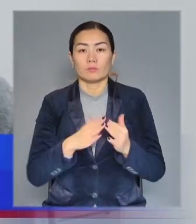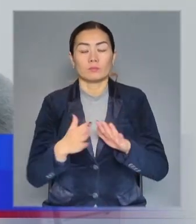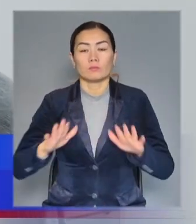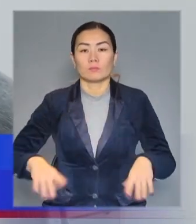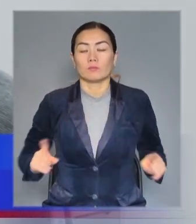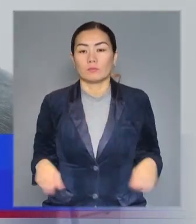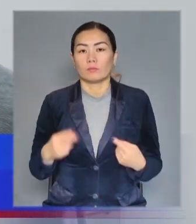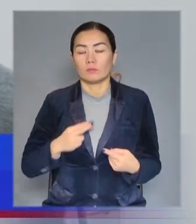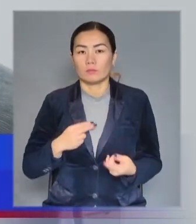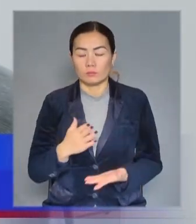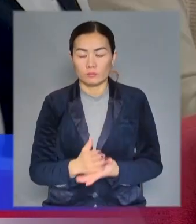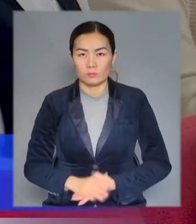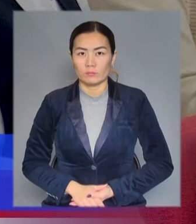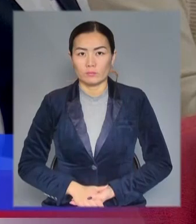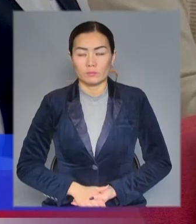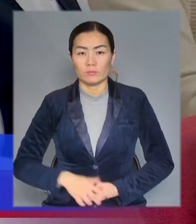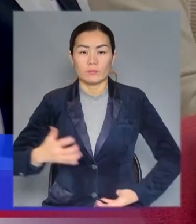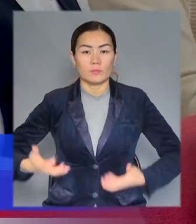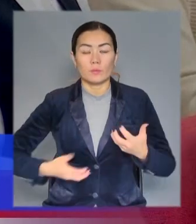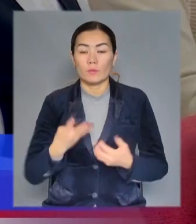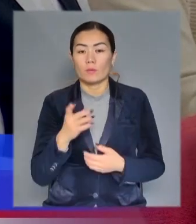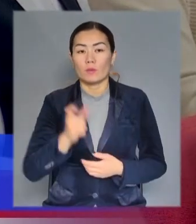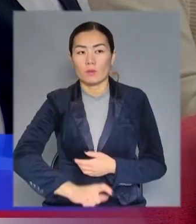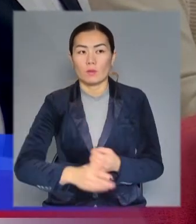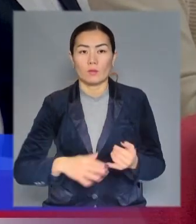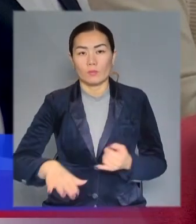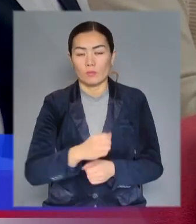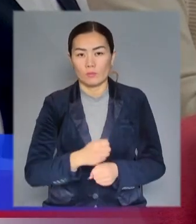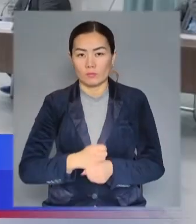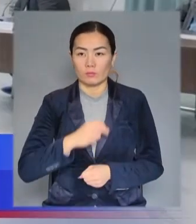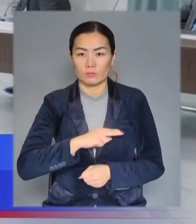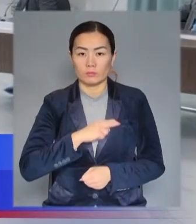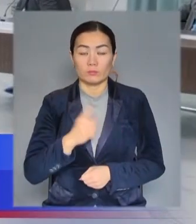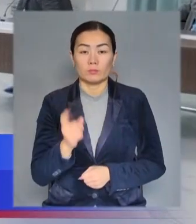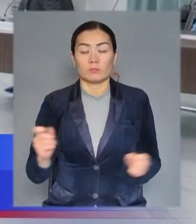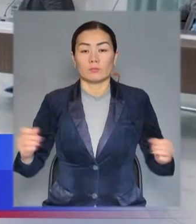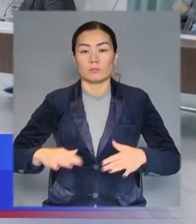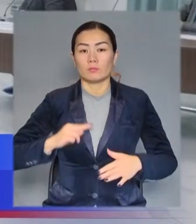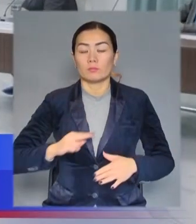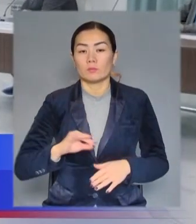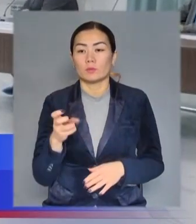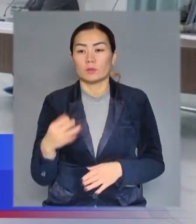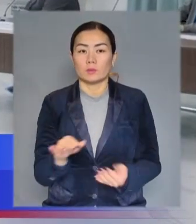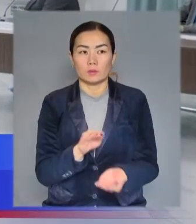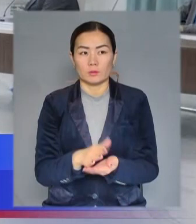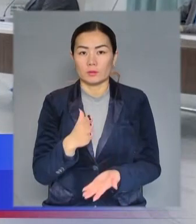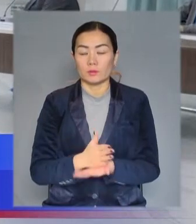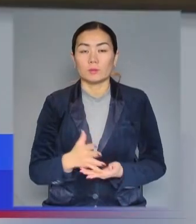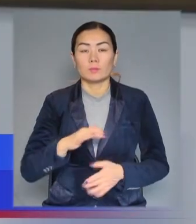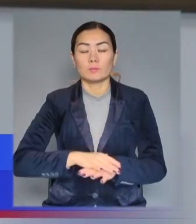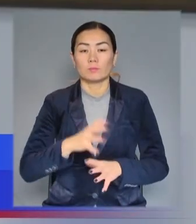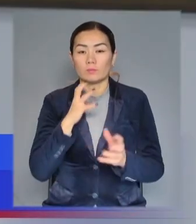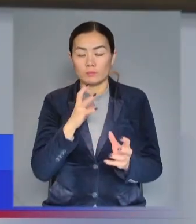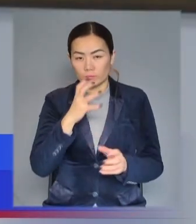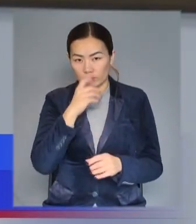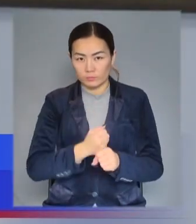орны қалпына келтірді. Қазба барысында 4 адам жерленген орын анықталды. Бірінде адамның бас сүйегі солтүстікке қарап жерленген, мүрденің жамбастан